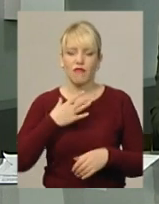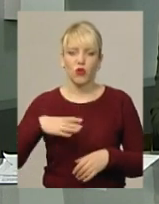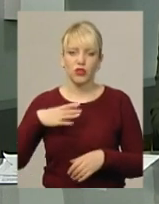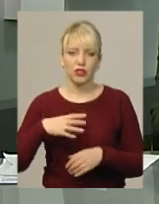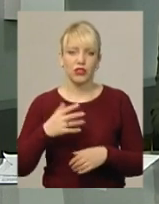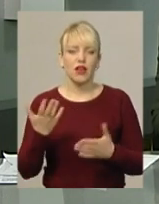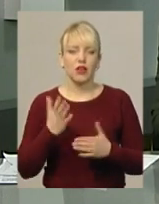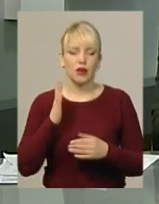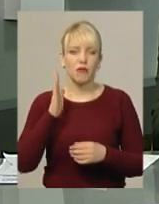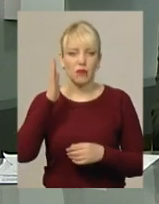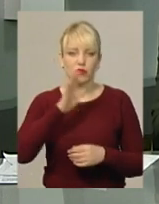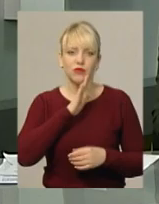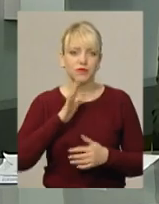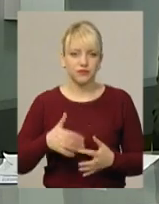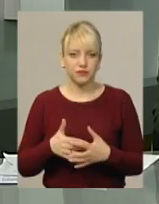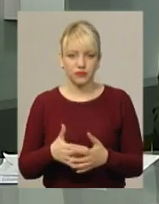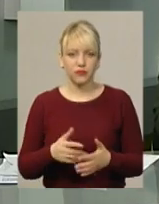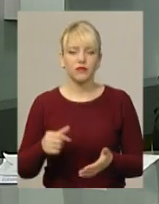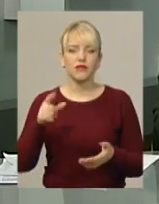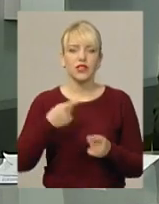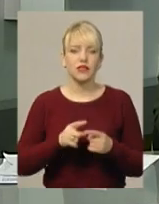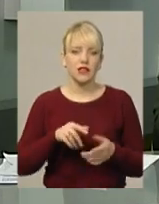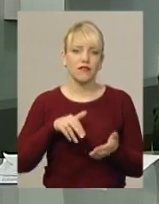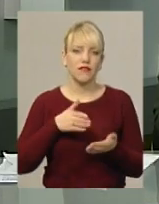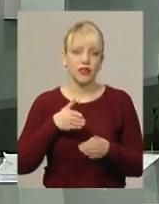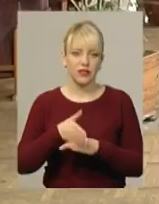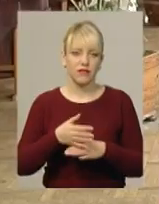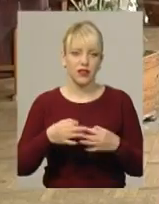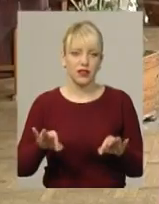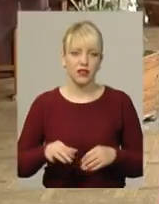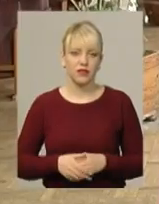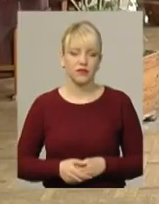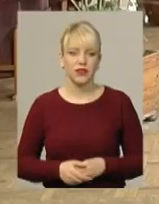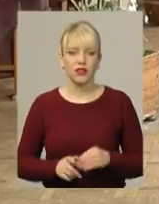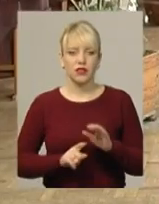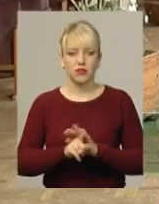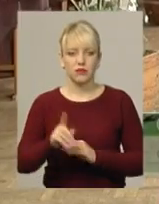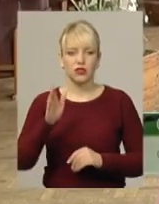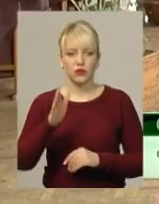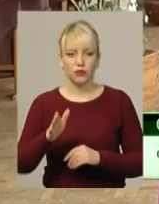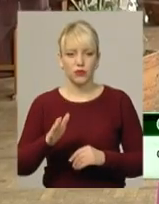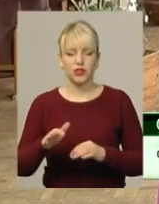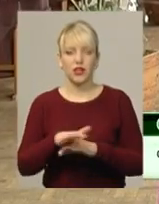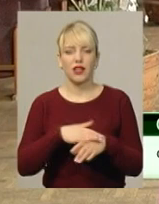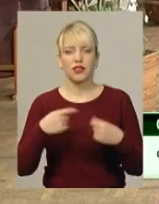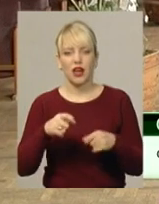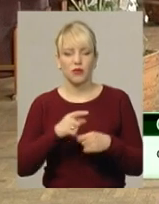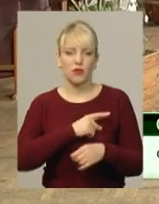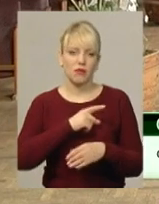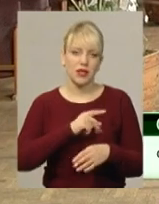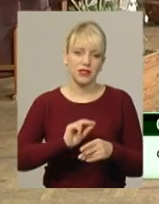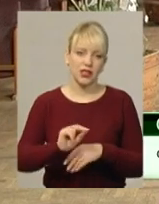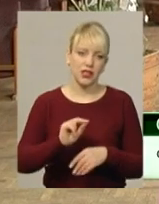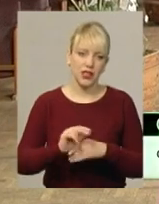Розпочнеться фестиваль у 15-й годині, вхід на захід вільний. Спочатку буде ярмарок, майстер-класи,